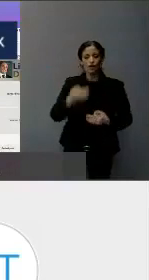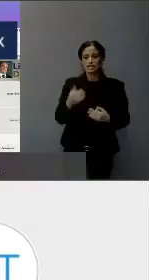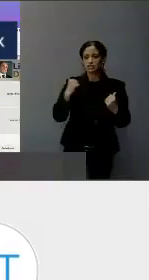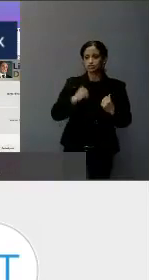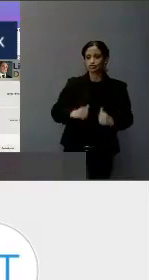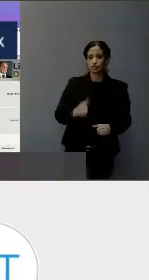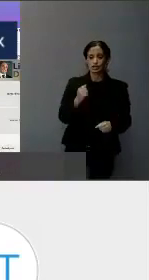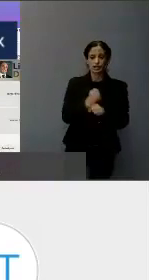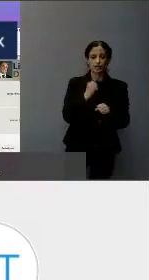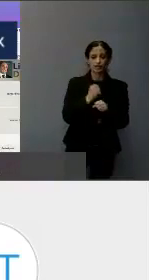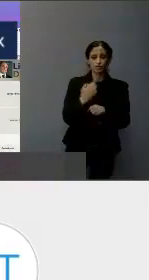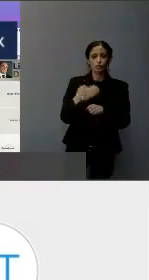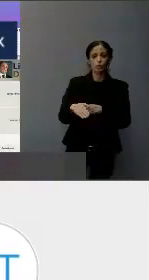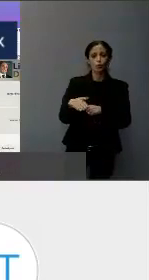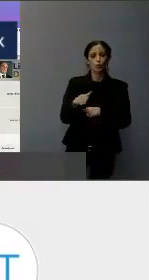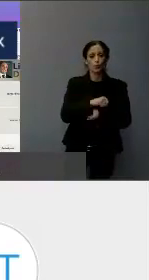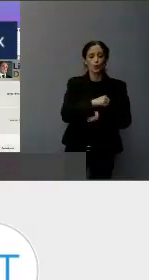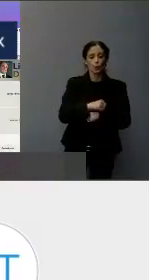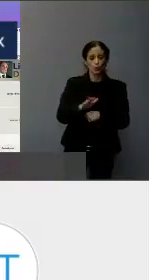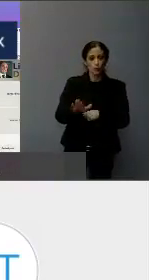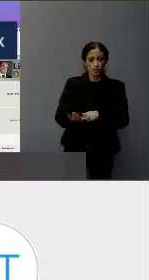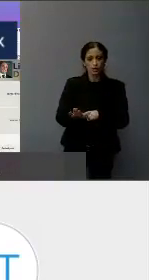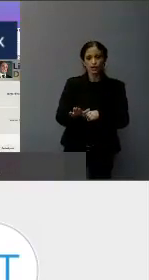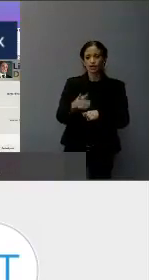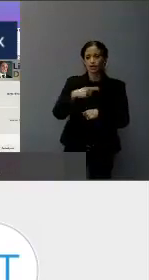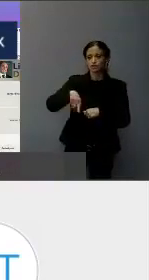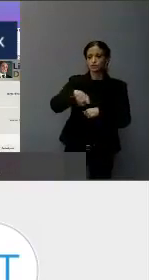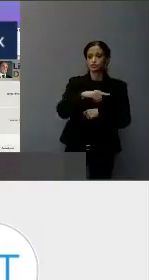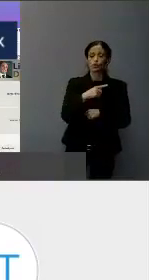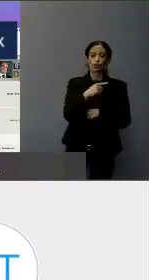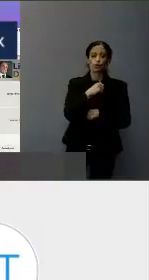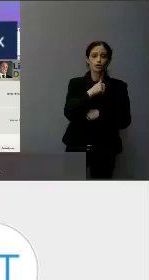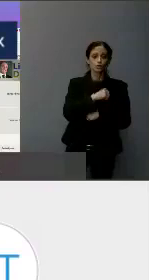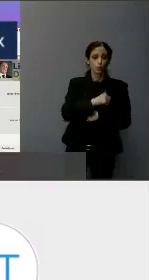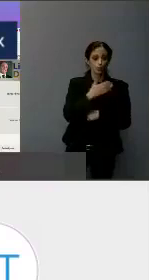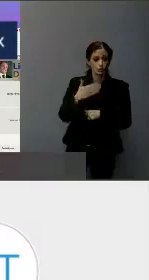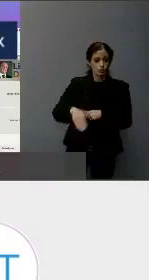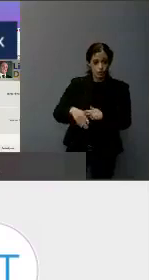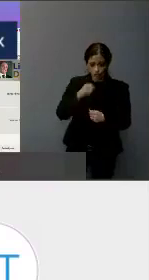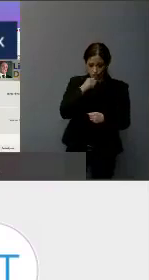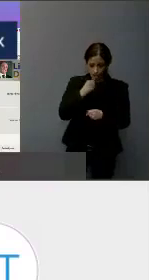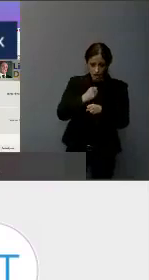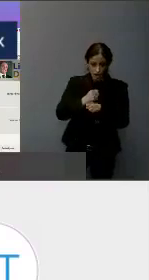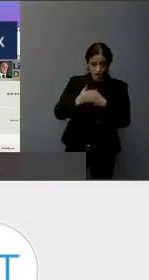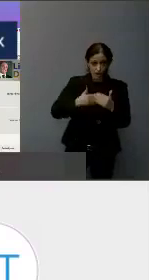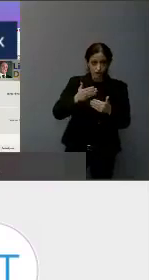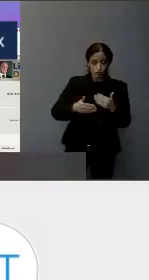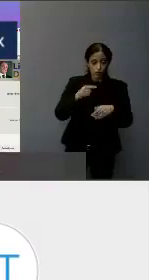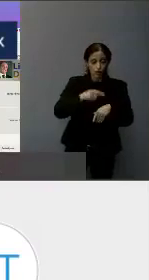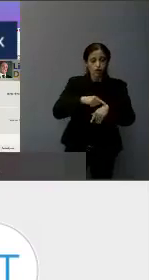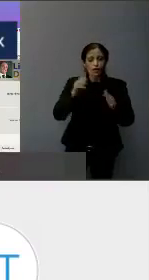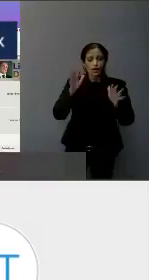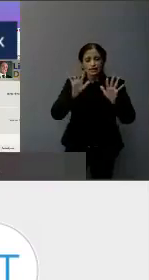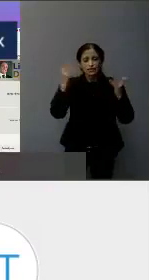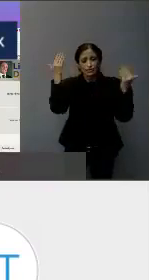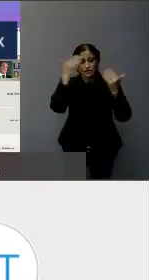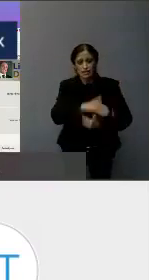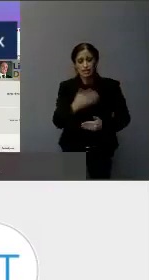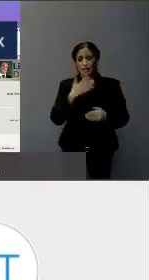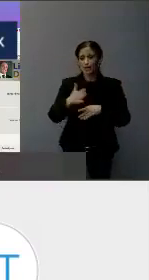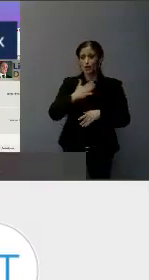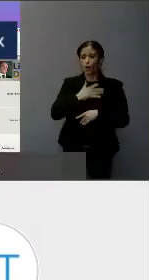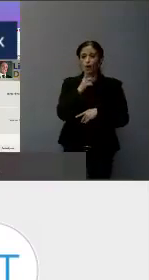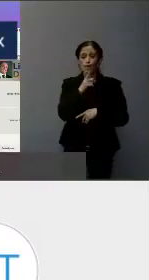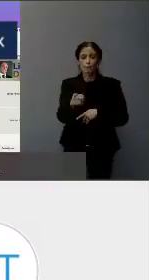comuni di genova abbiamo persone comuni di genova che stanno lavorando alle 22 di sera per colpa di chi